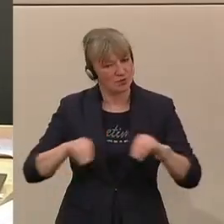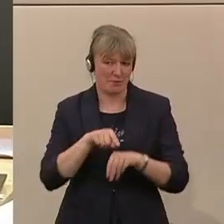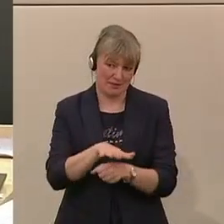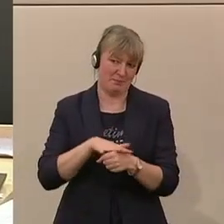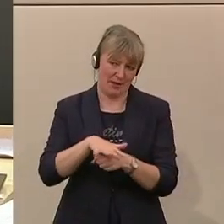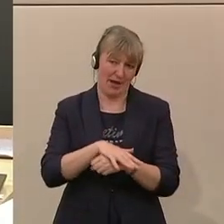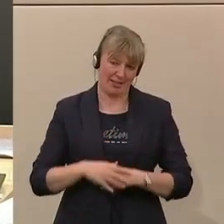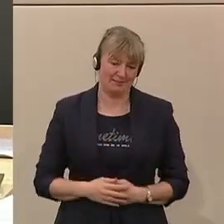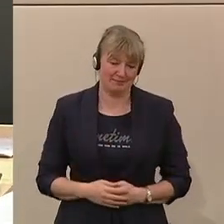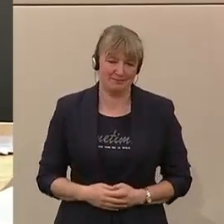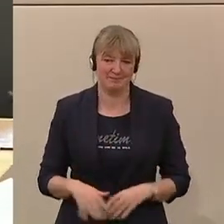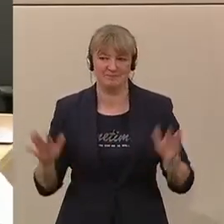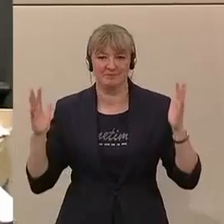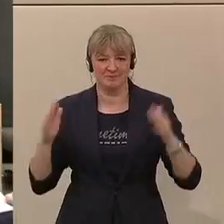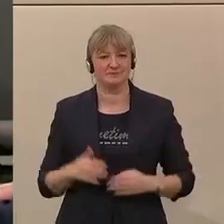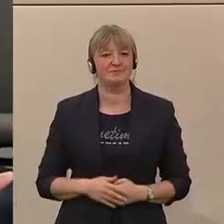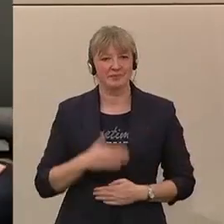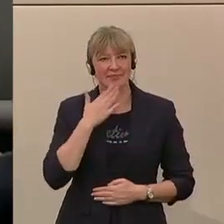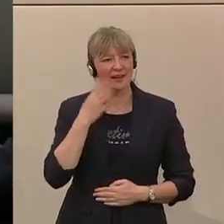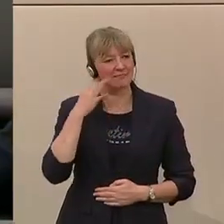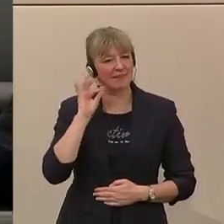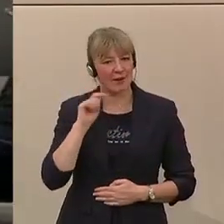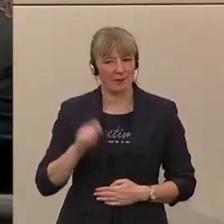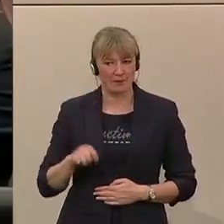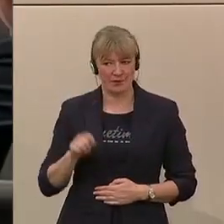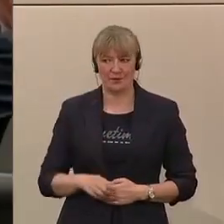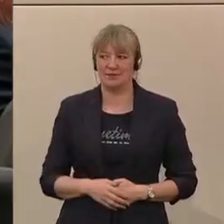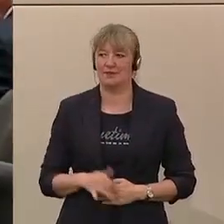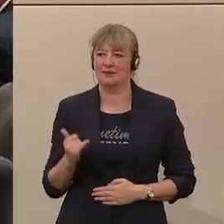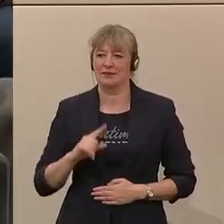Danke, Frau Brigitte Povisil von der FPÖ.